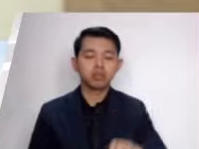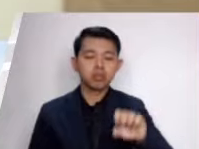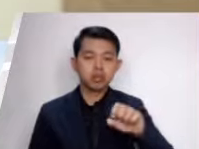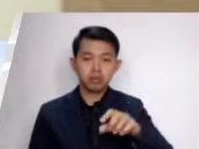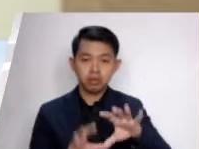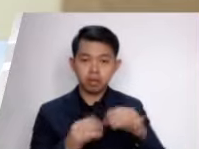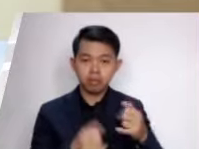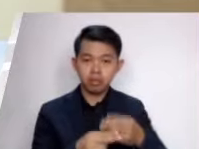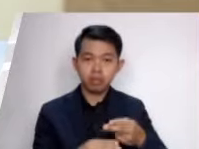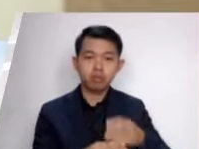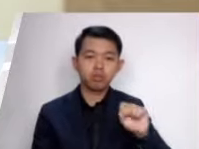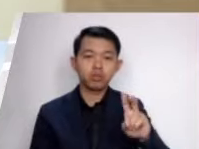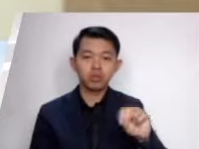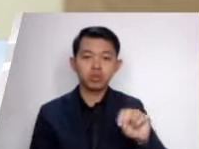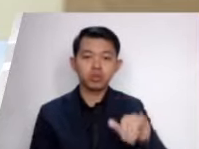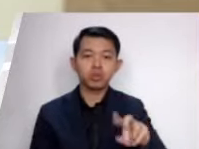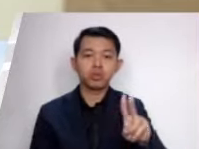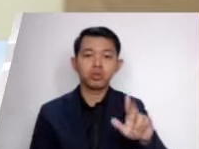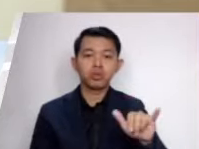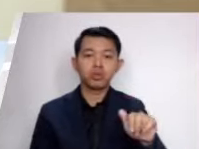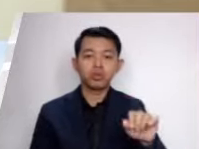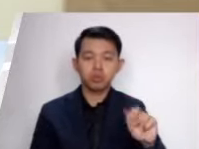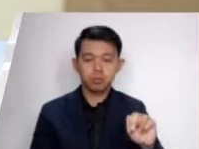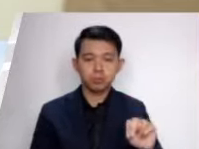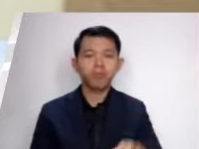Anupol, Bamban Tarlac.